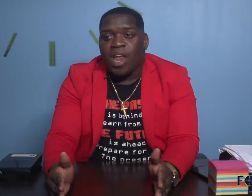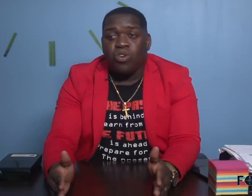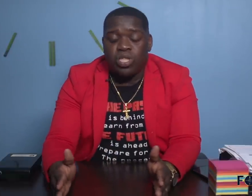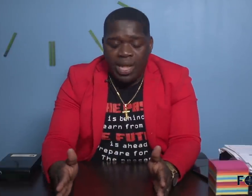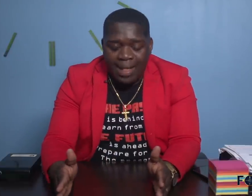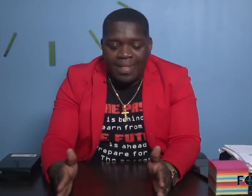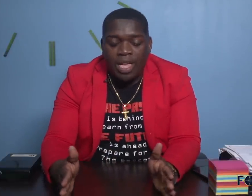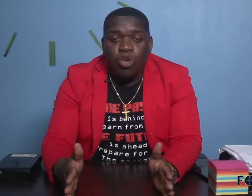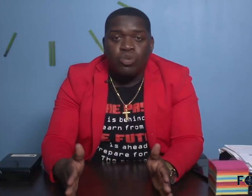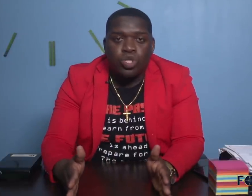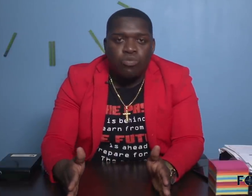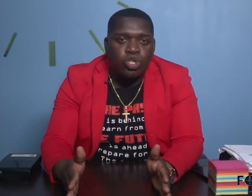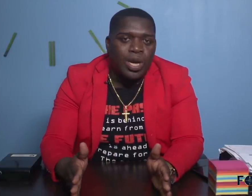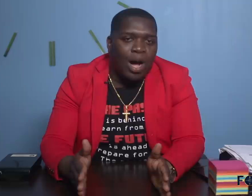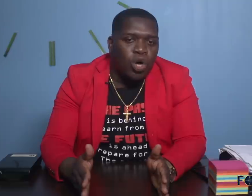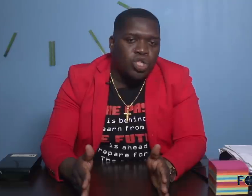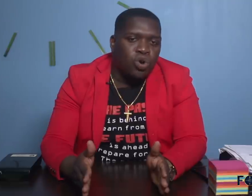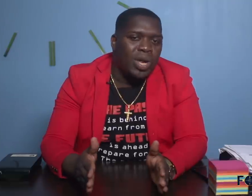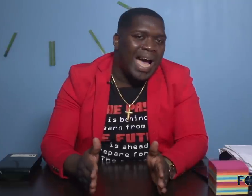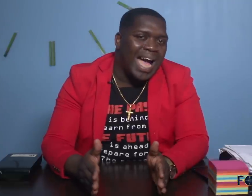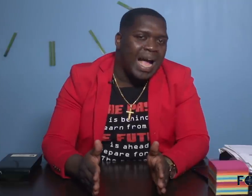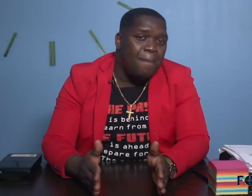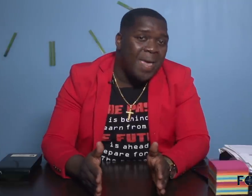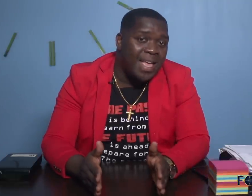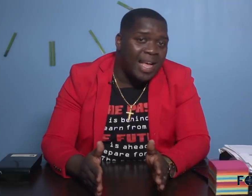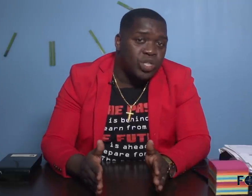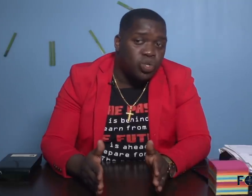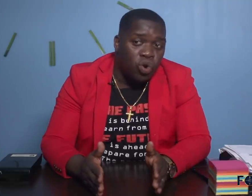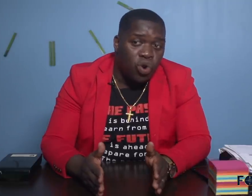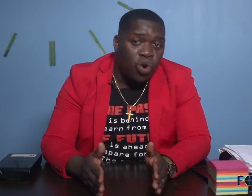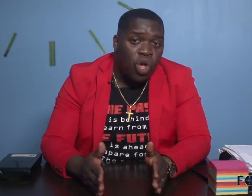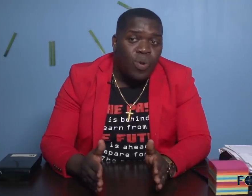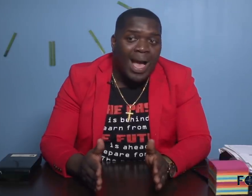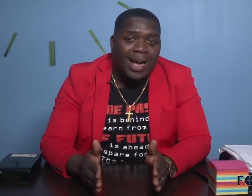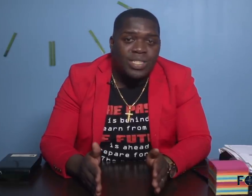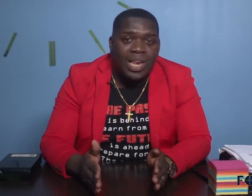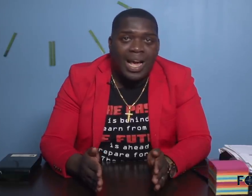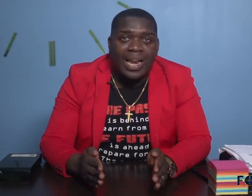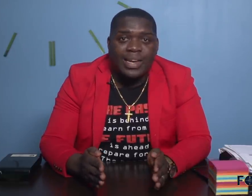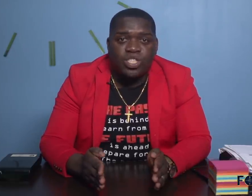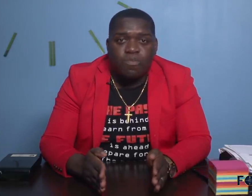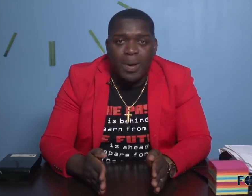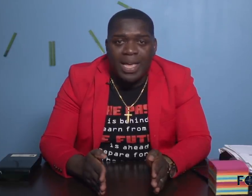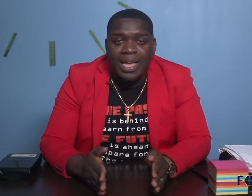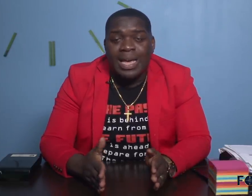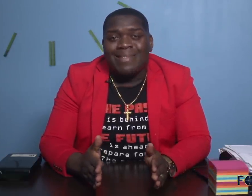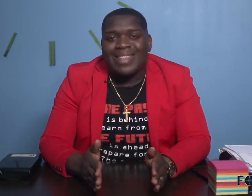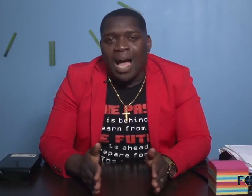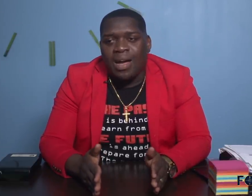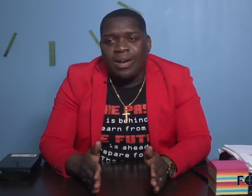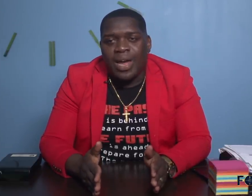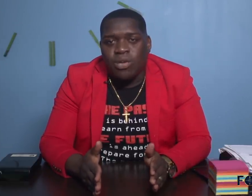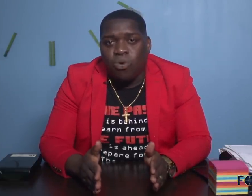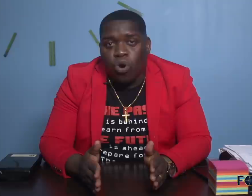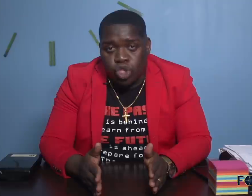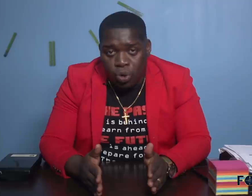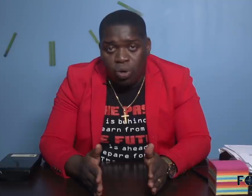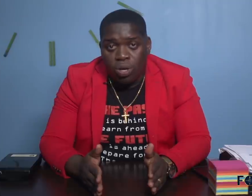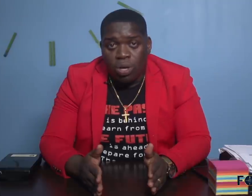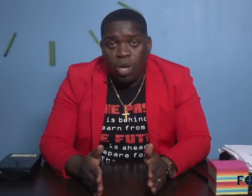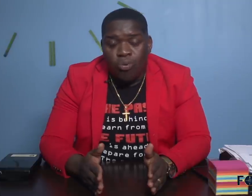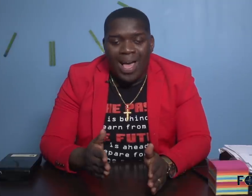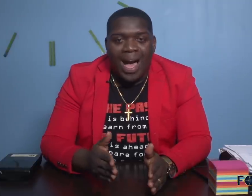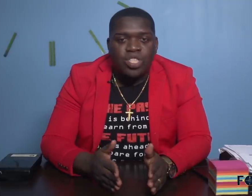If ano data ki u musmoto na oso kona AKB kantoro. We aksi na ngala respecti tang na u